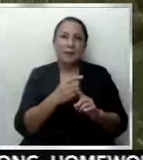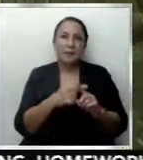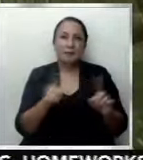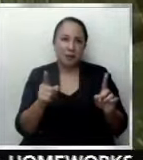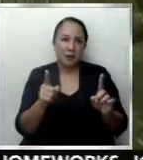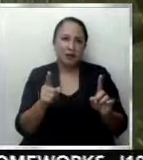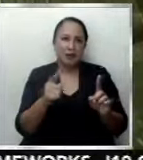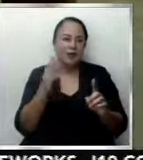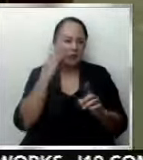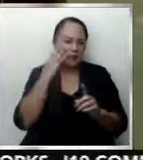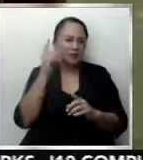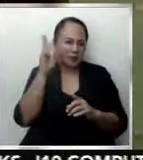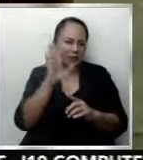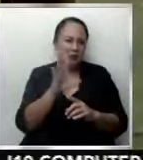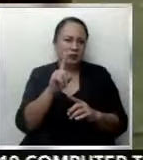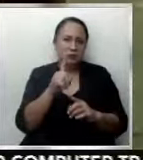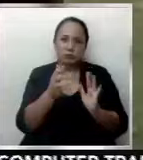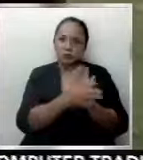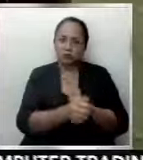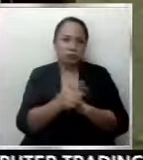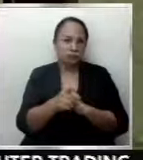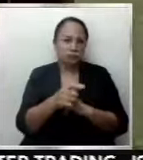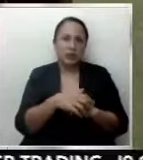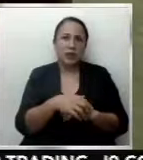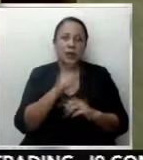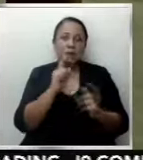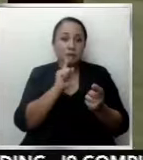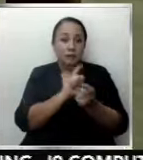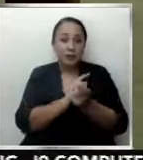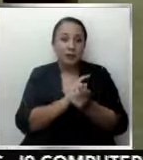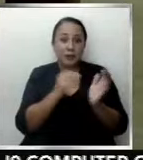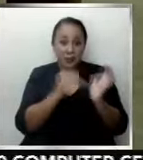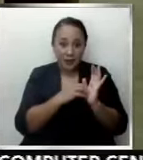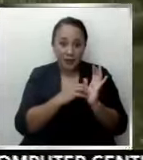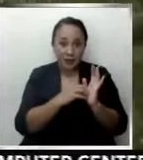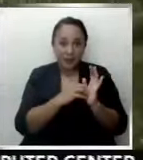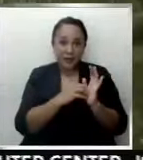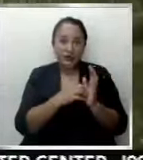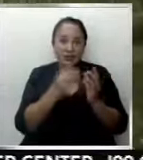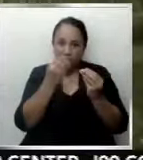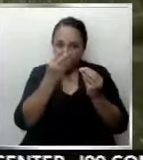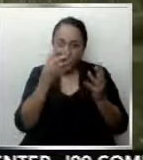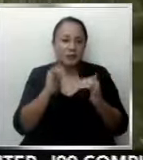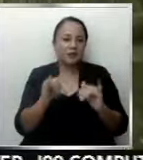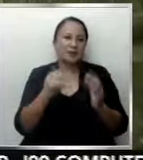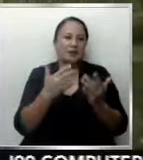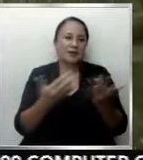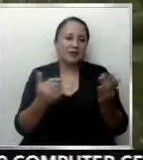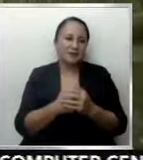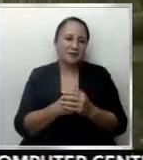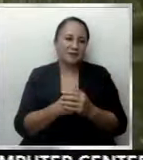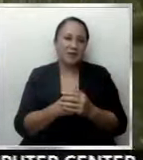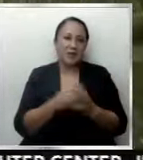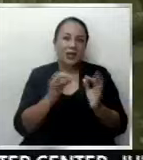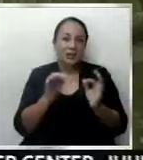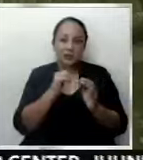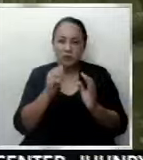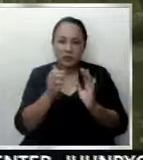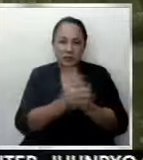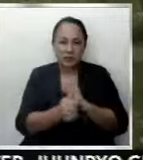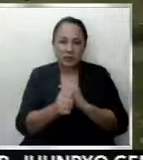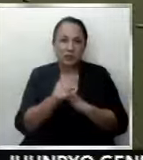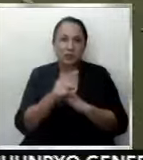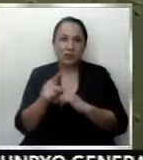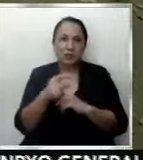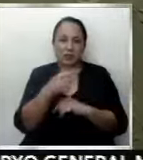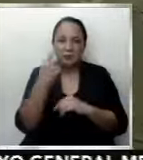ikaw pinakamagaling. Pag nagkita tayo uli, I will tell you the same thing. Kung hindi siya ang pinakamagaling, hindi siya si Black Rider